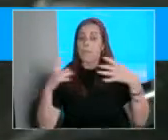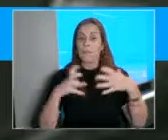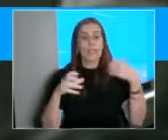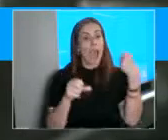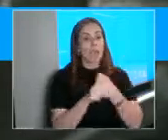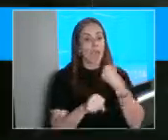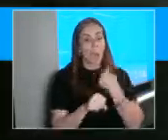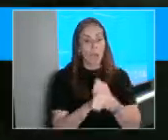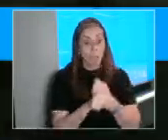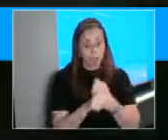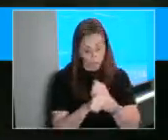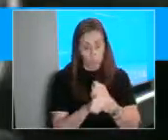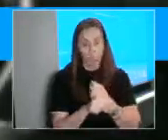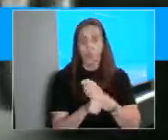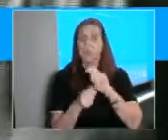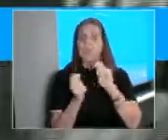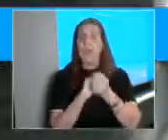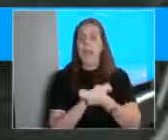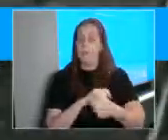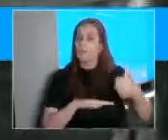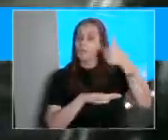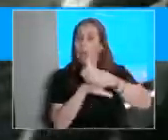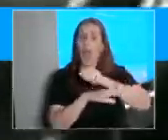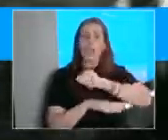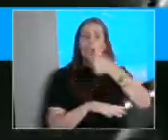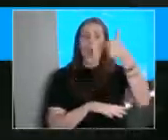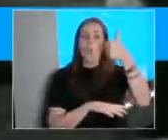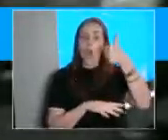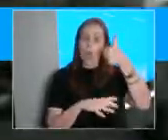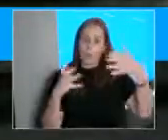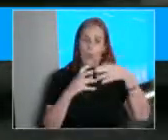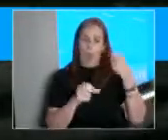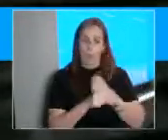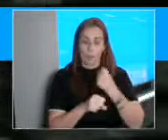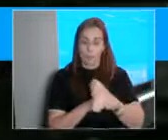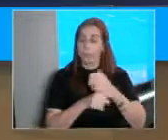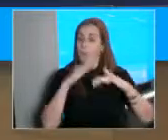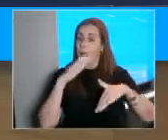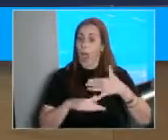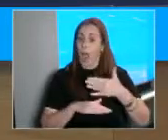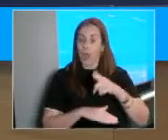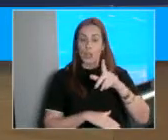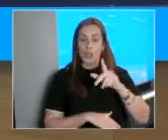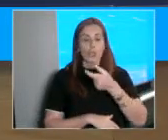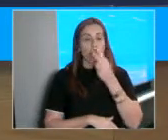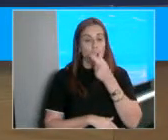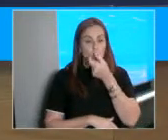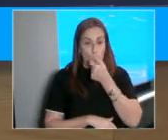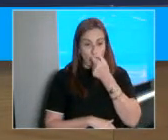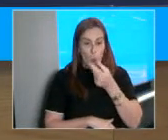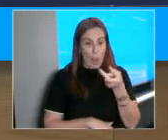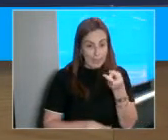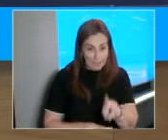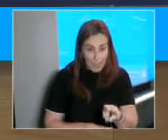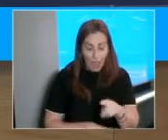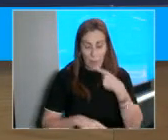מפלגת העבודה הישראלית, הפכה למזכירה הכללית הראשונה של המפלגה החדשה. לאחר מותו של לוי אשכול בפברואר